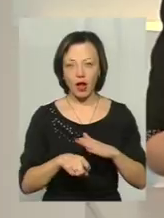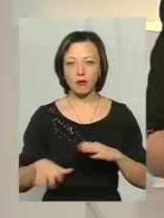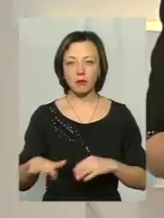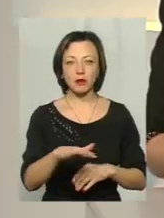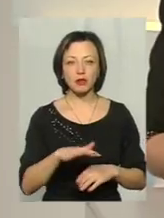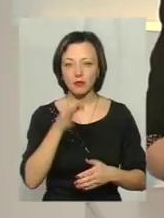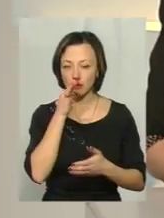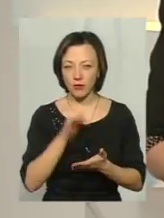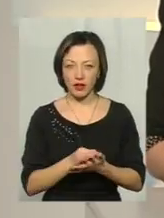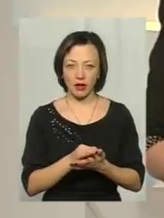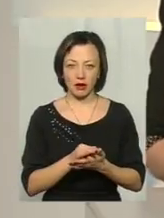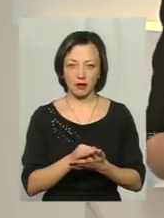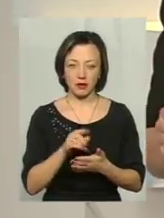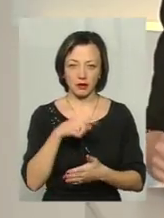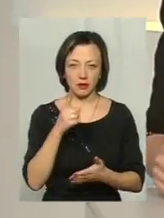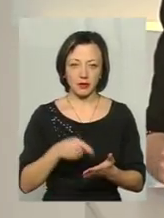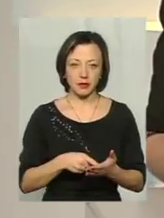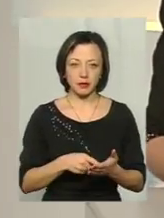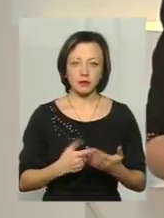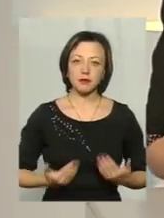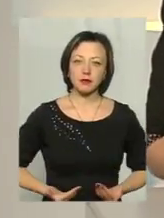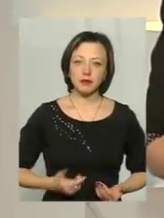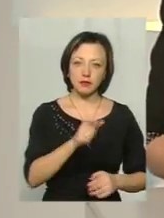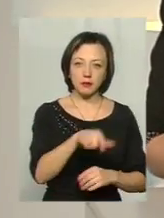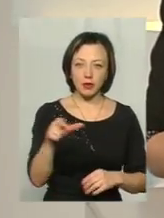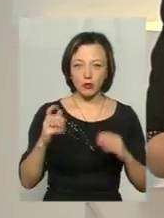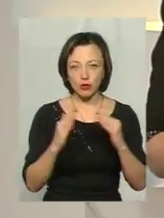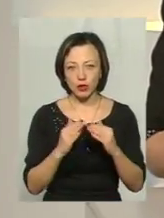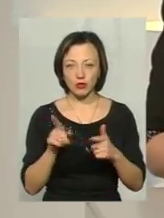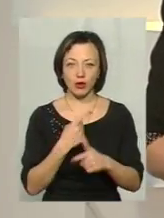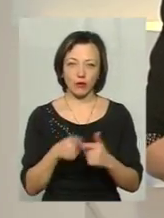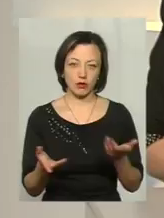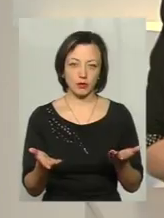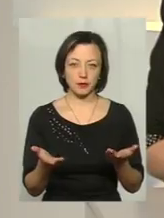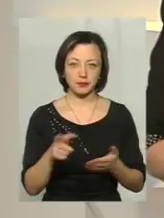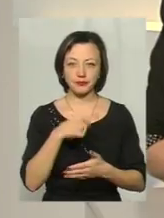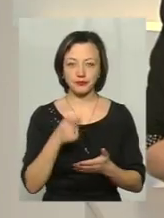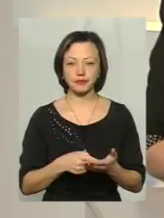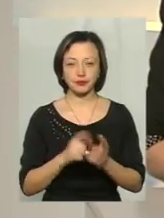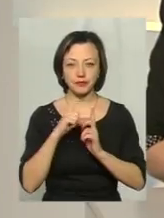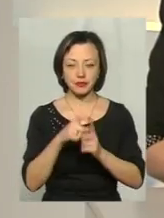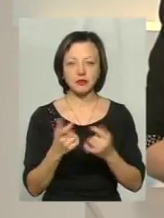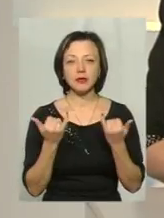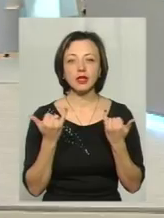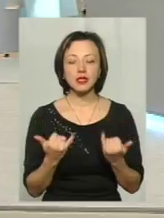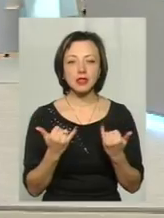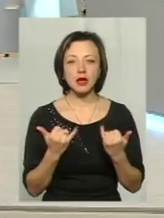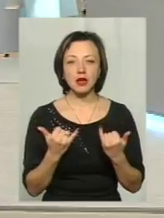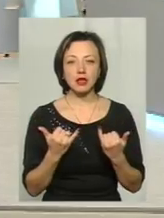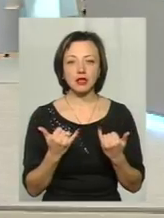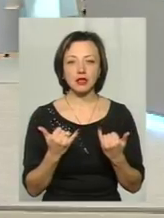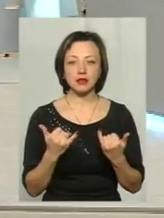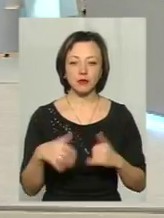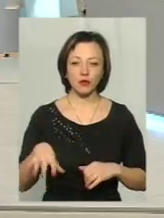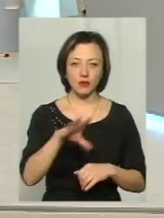у відповідальний? Ну, мешканці будинку. Значить, дивіться, зараз не тільки в нашій області, це по